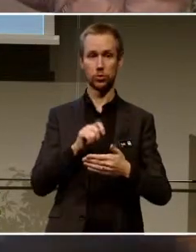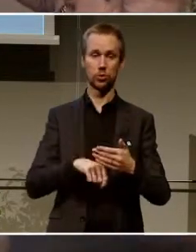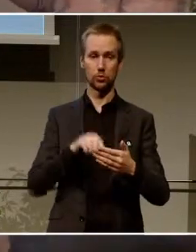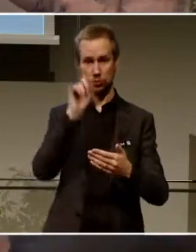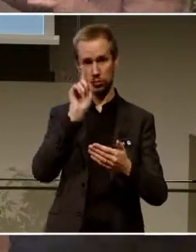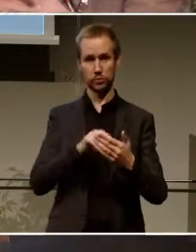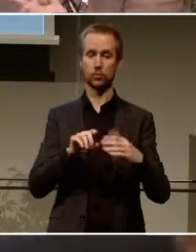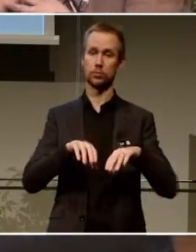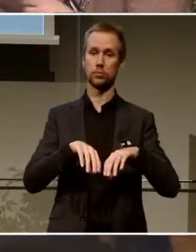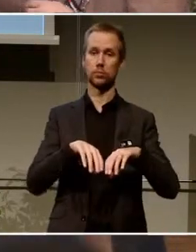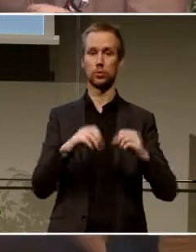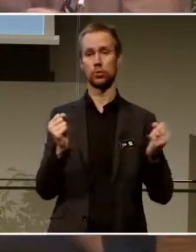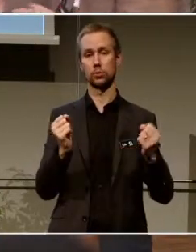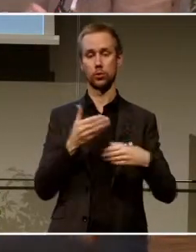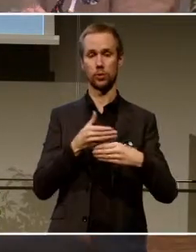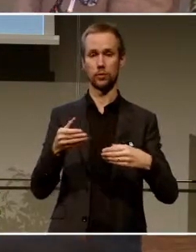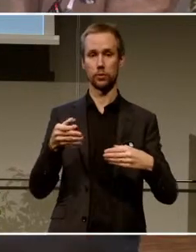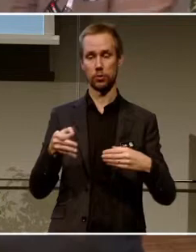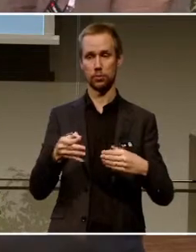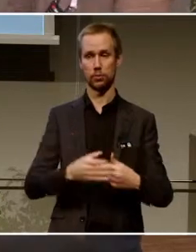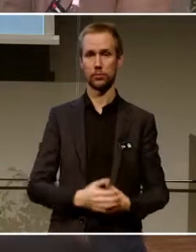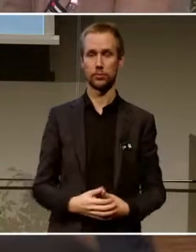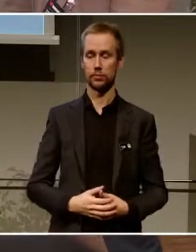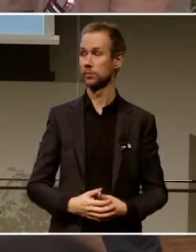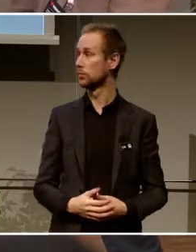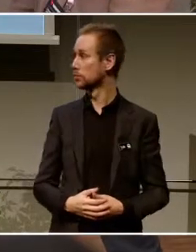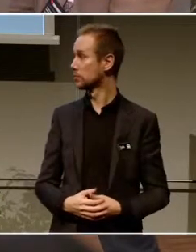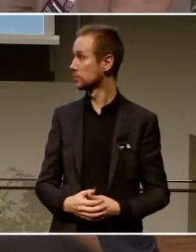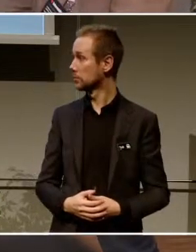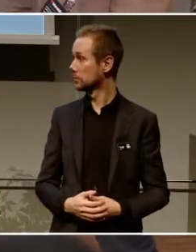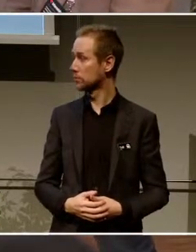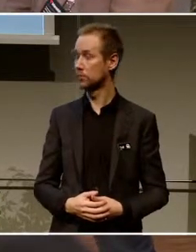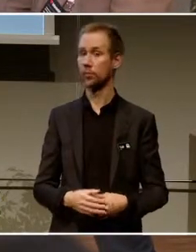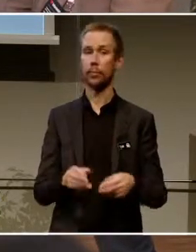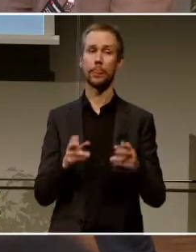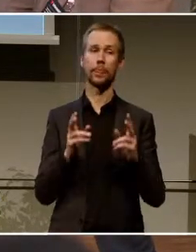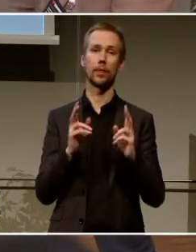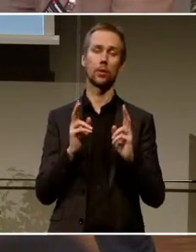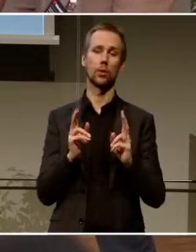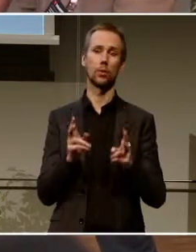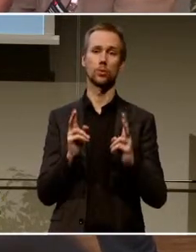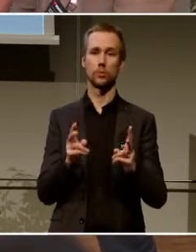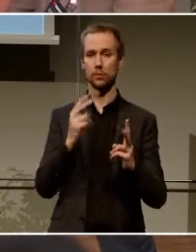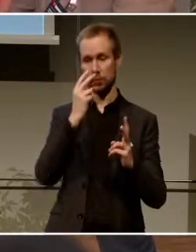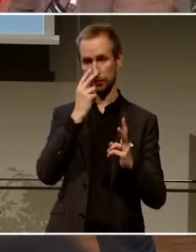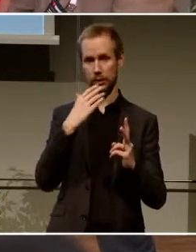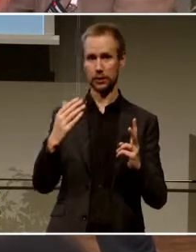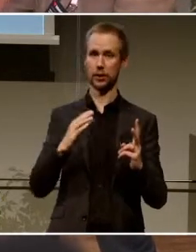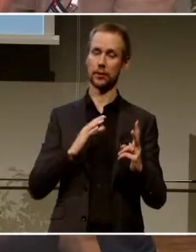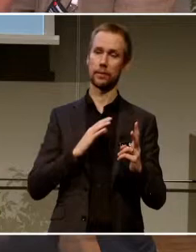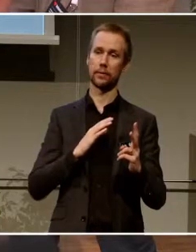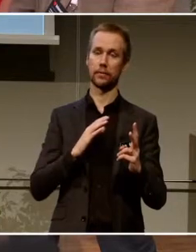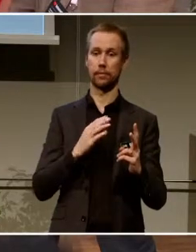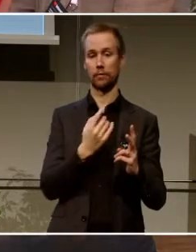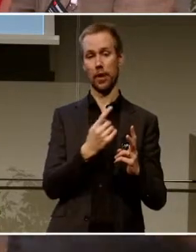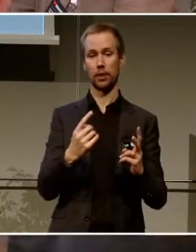som... Men också, kanske inte ens upplevde heller. Ja. Men också det här, jag tänker att man visar på det sättet. Att man visar att det finns en personlig vinning